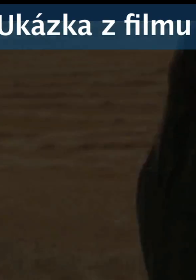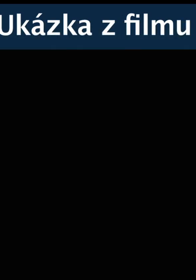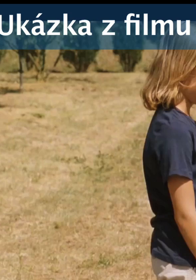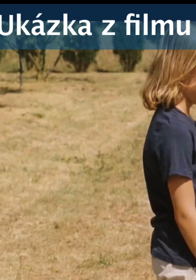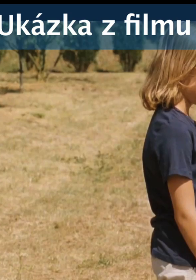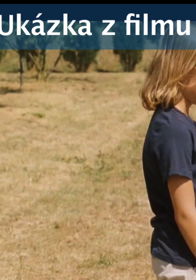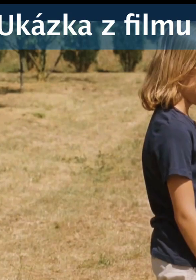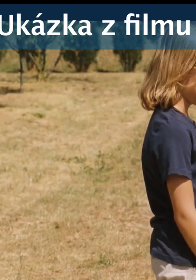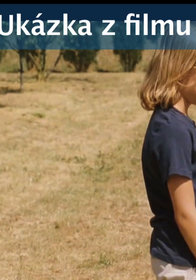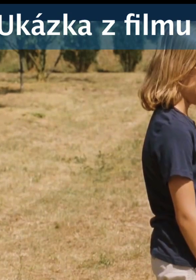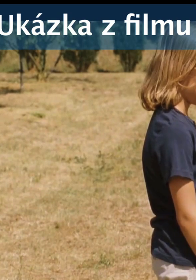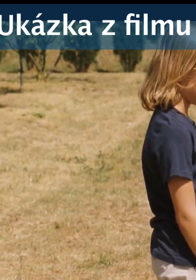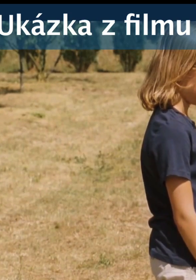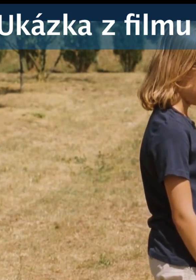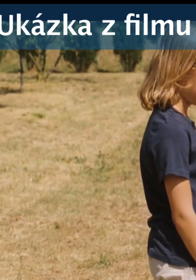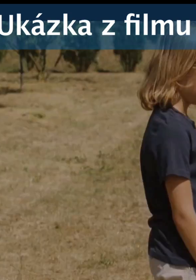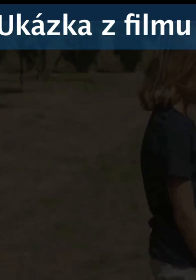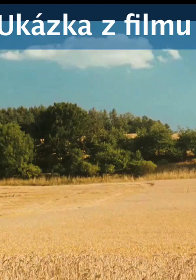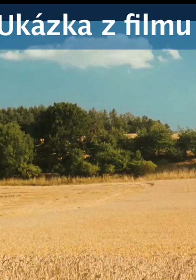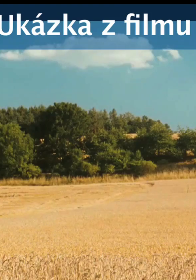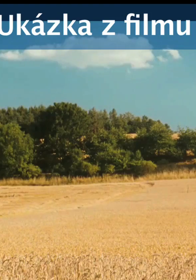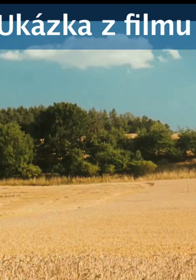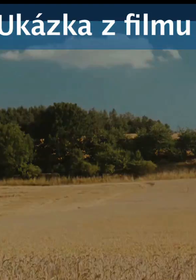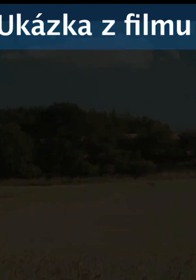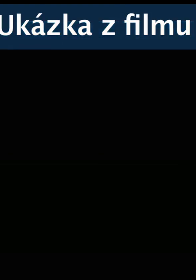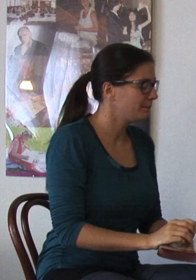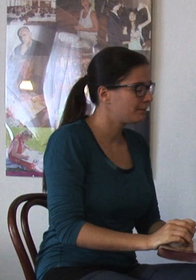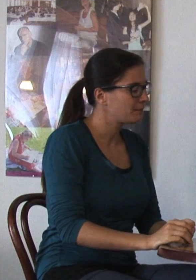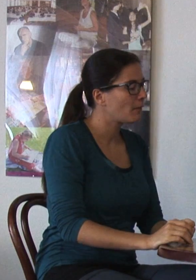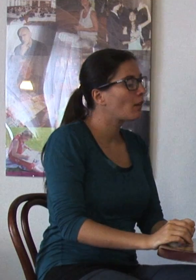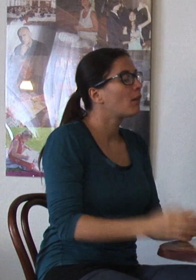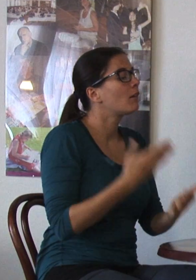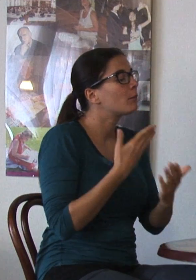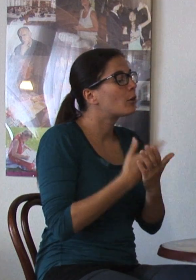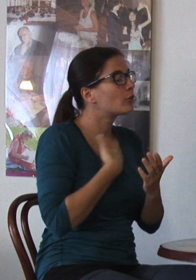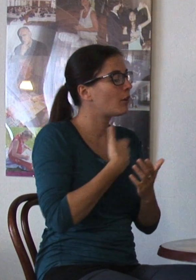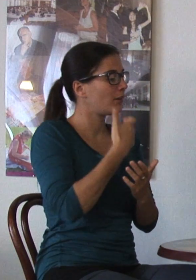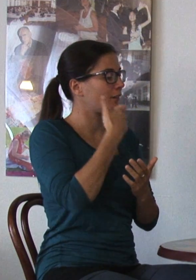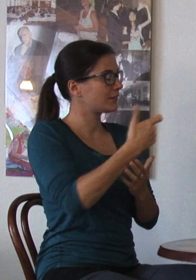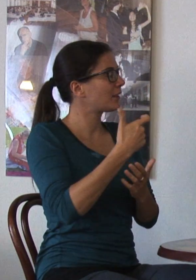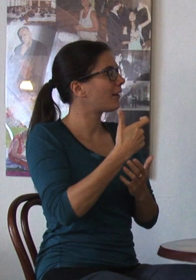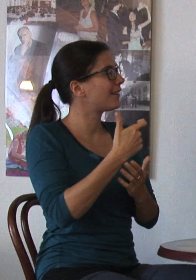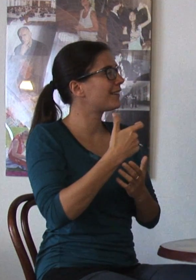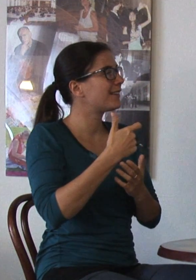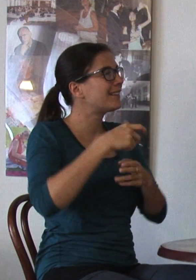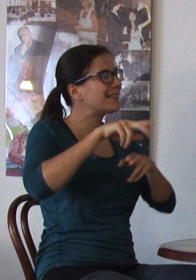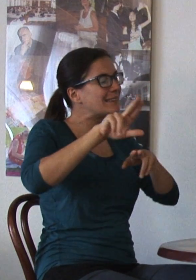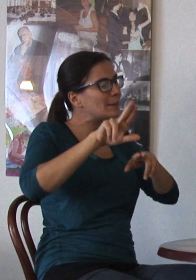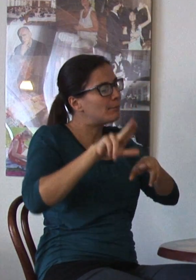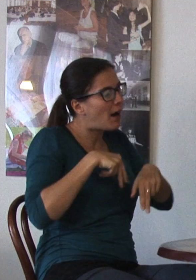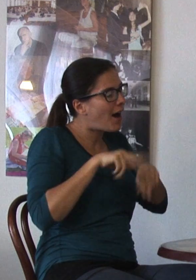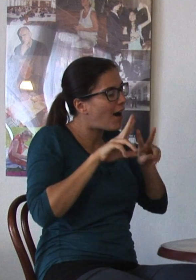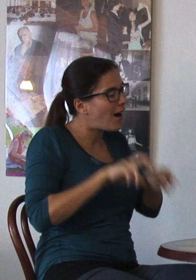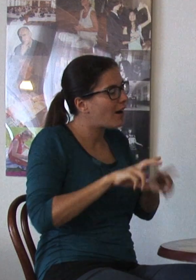Nebudeš nikam chodit Ani k tomu potu, ani za ně, ani na to pole A já jsem se chtěl vrátit Ke české kultúře